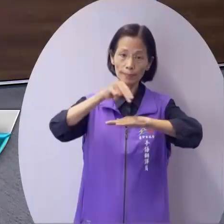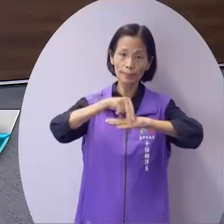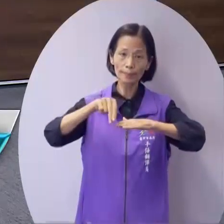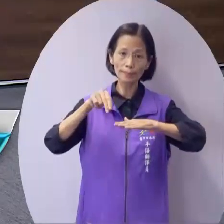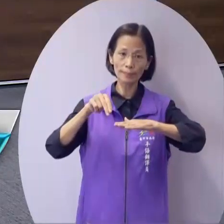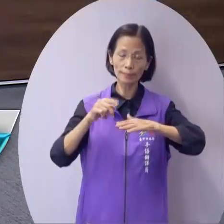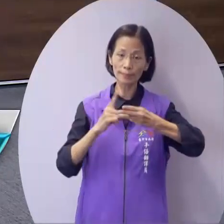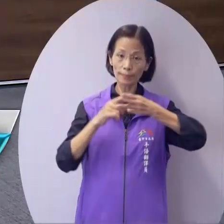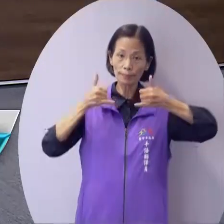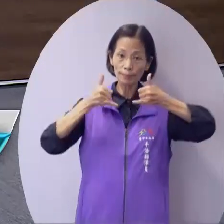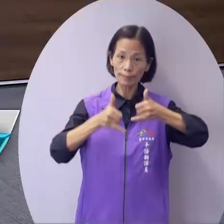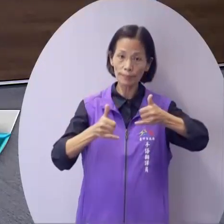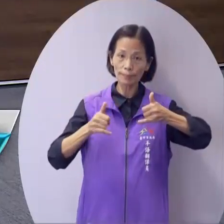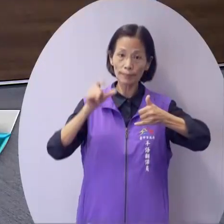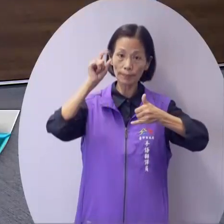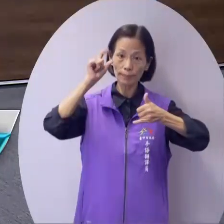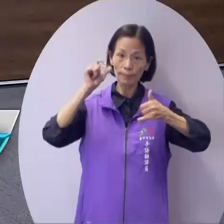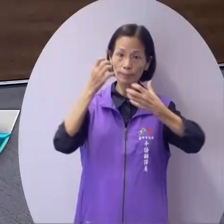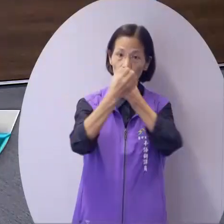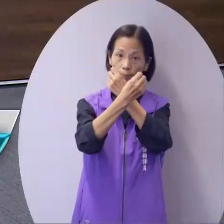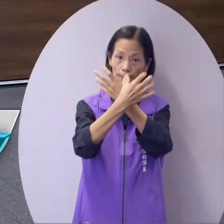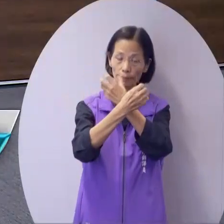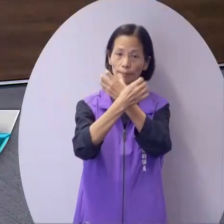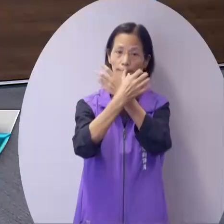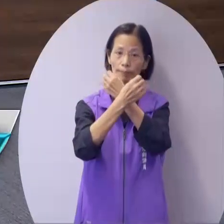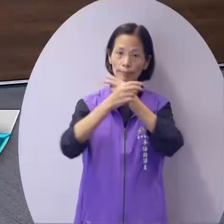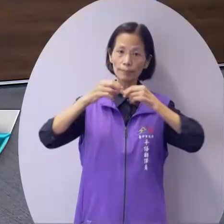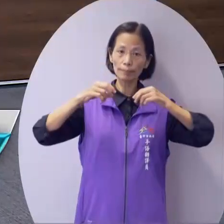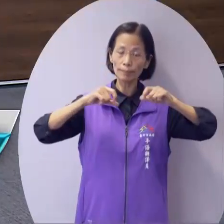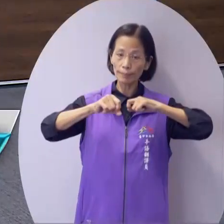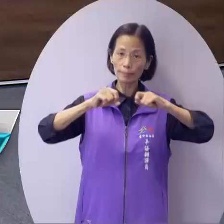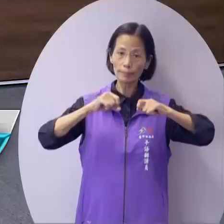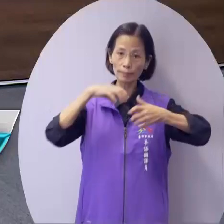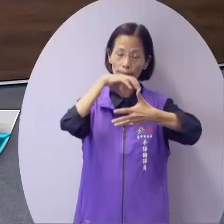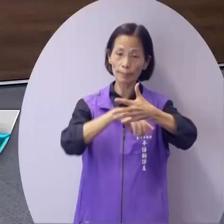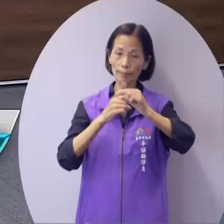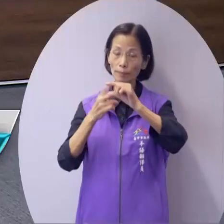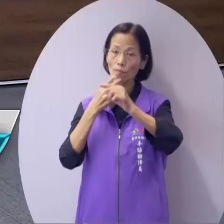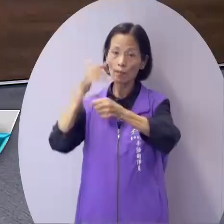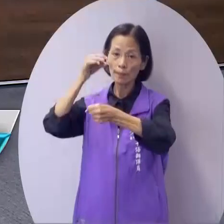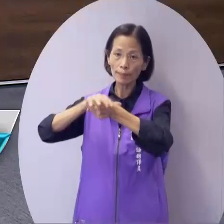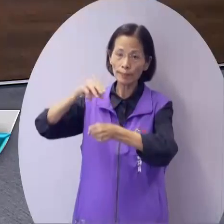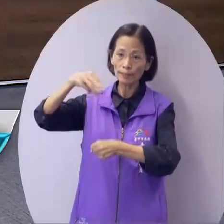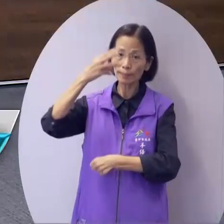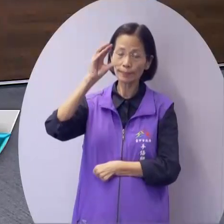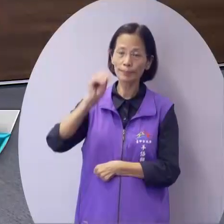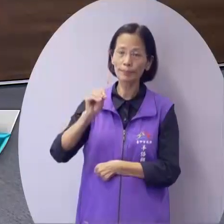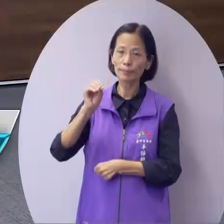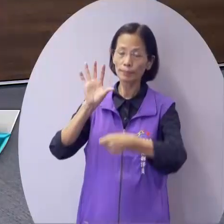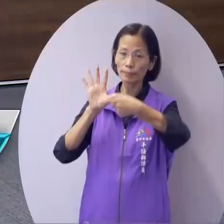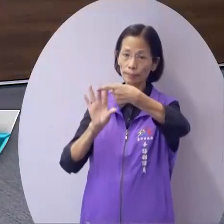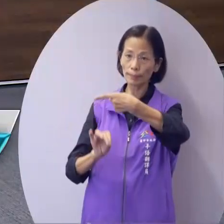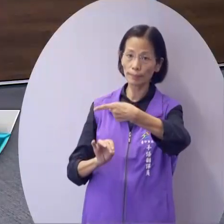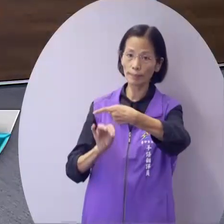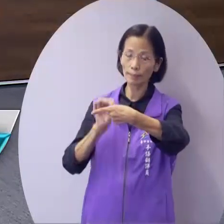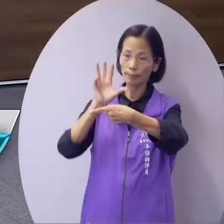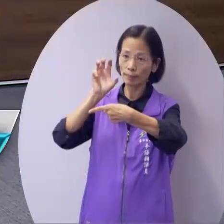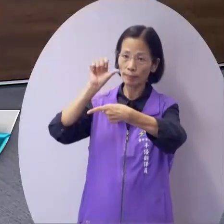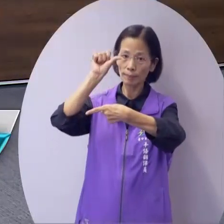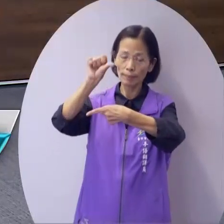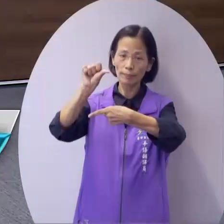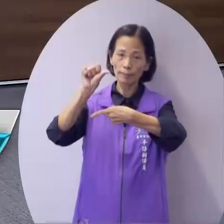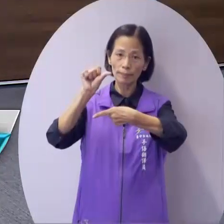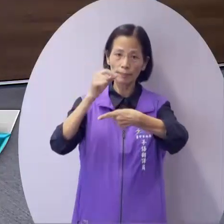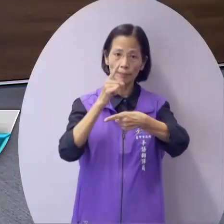理主要干道智慧化动态序进号制计划，其中中央补助款300万元，比例